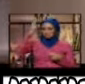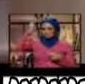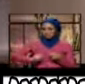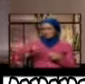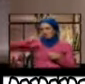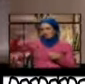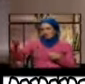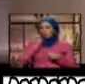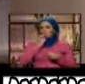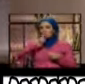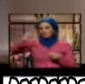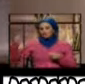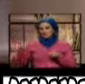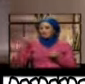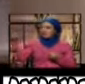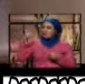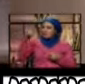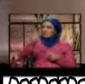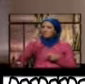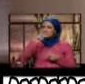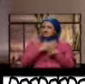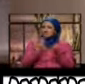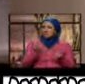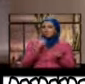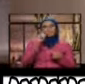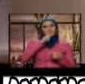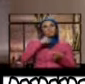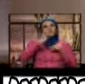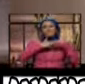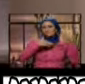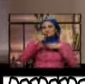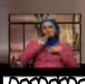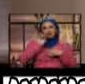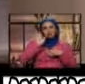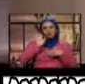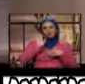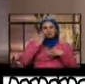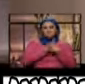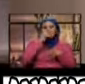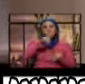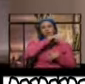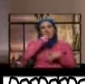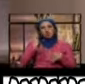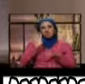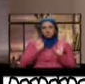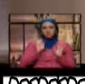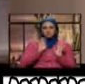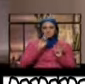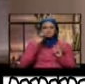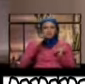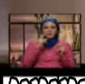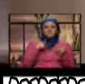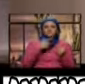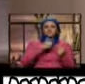تولى اماره المؤمنين فراح لابو حذيفه بن اليمان. ابو حذيفه كان معاه اسم